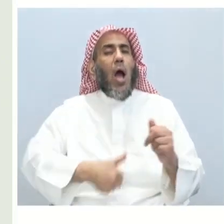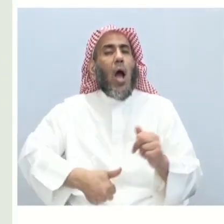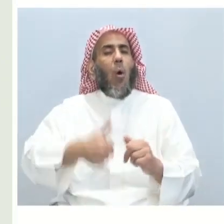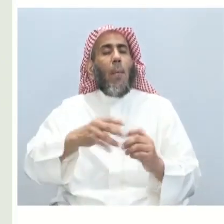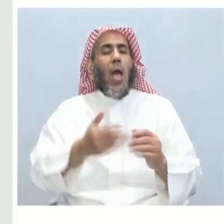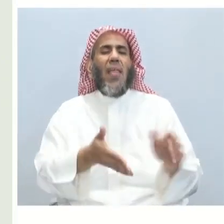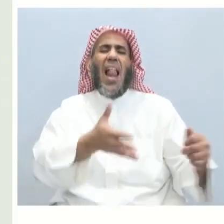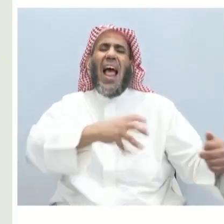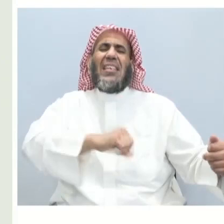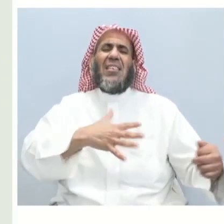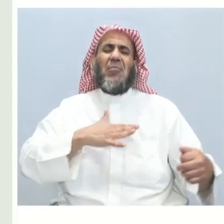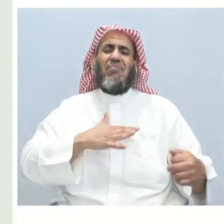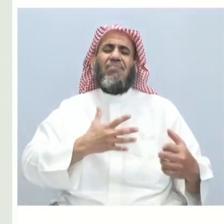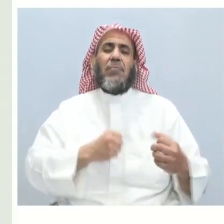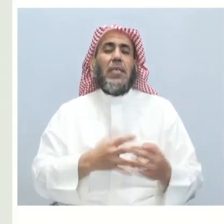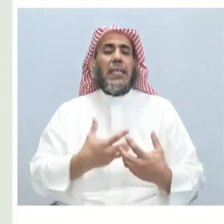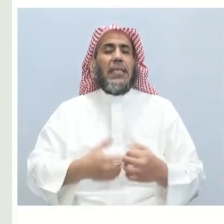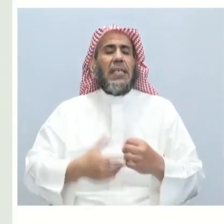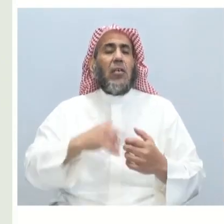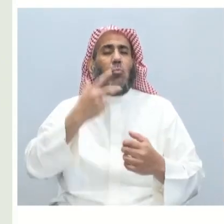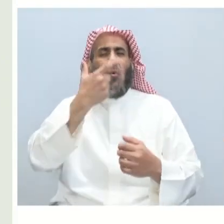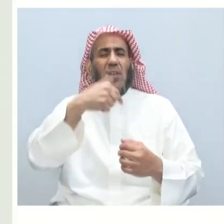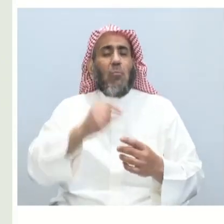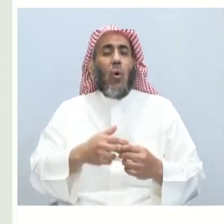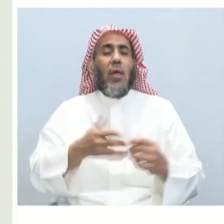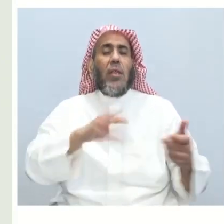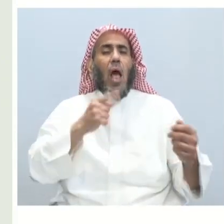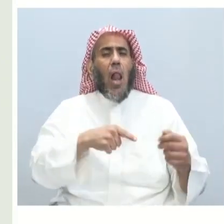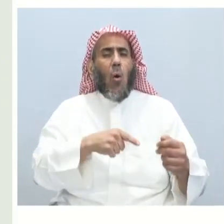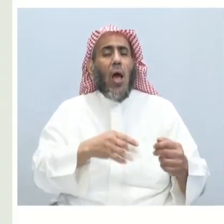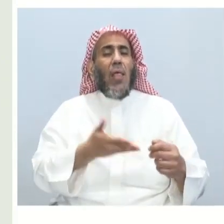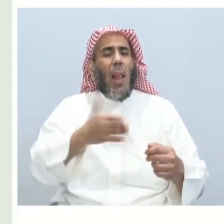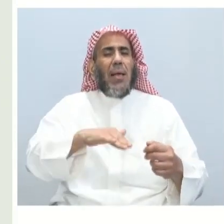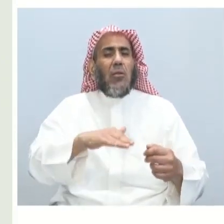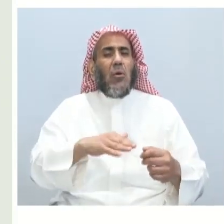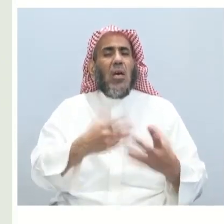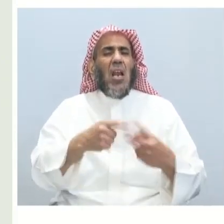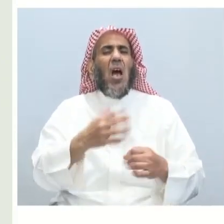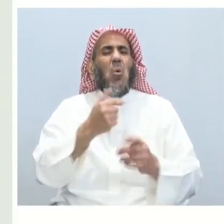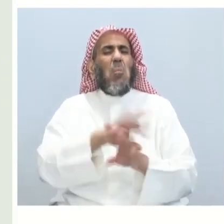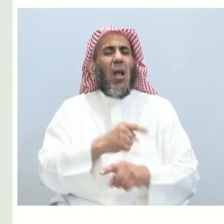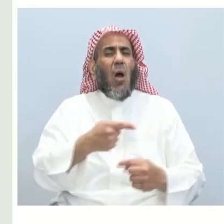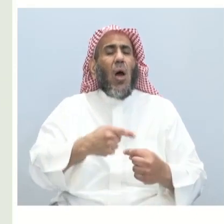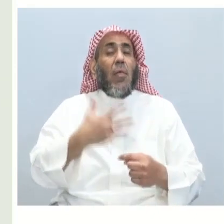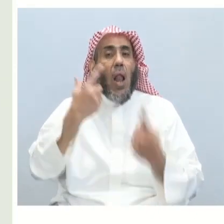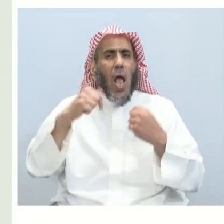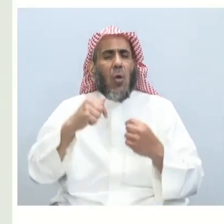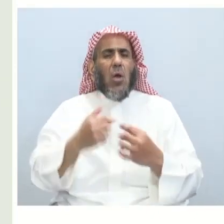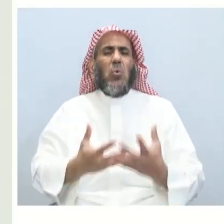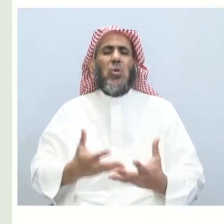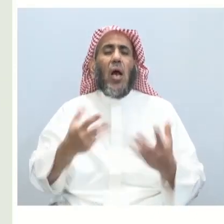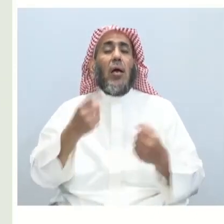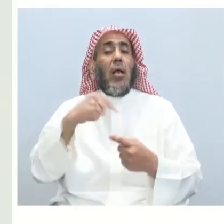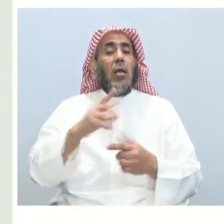بهذا الاسى ينصب في الدمع وهذا الرثاء هل هو هذا الميت رهن البلا ام هو هذا الحي رهن الشقاء